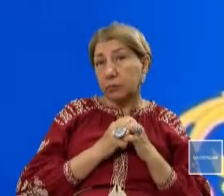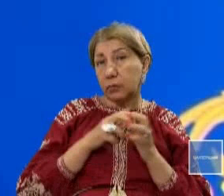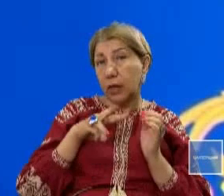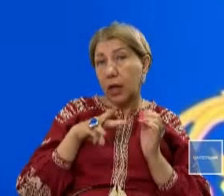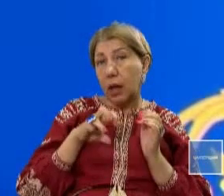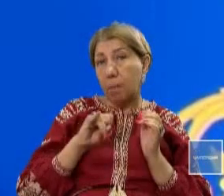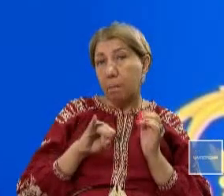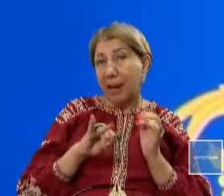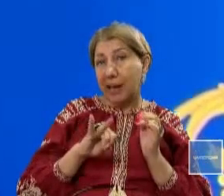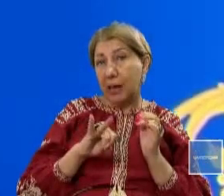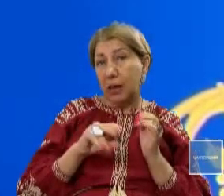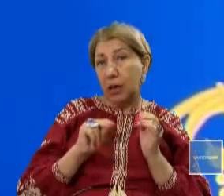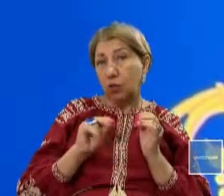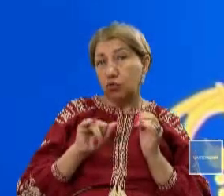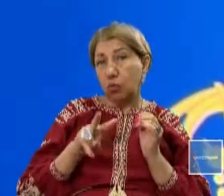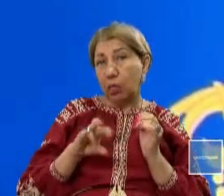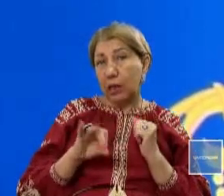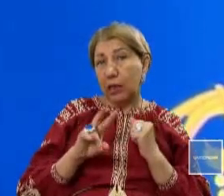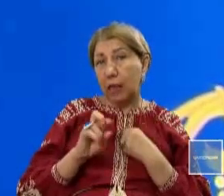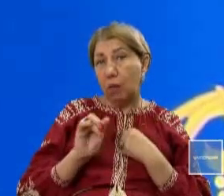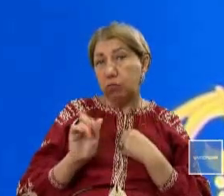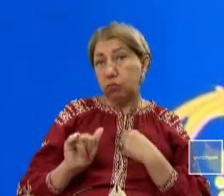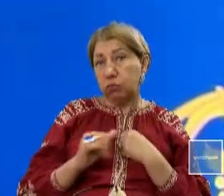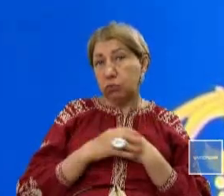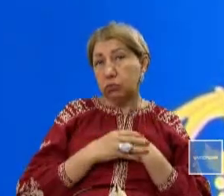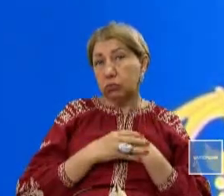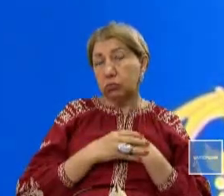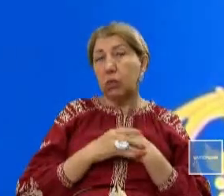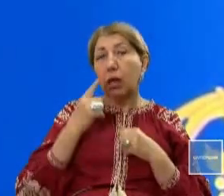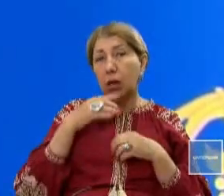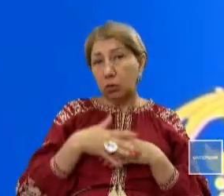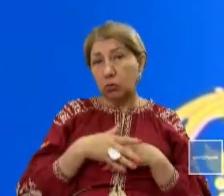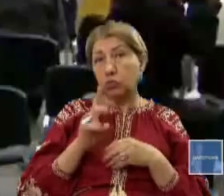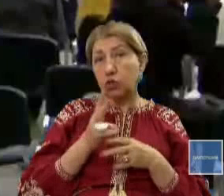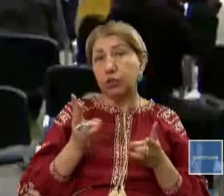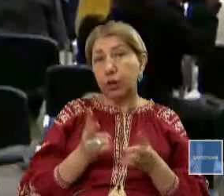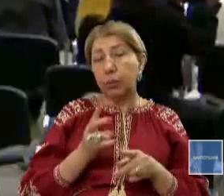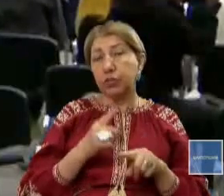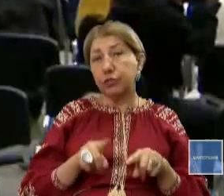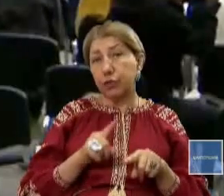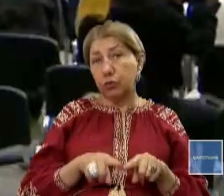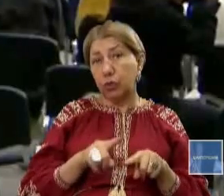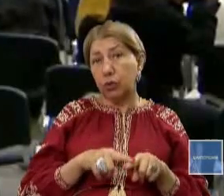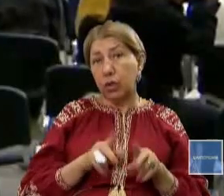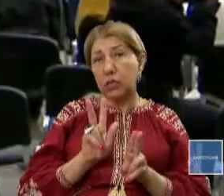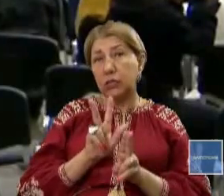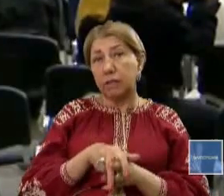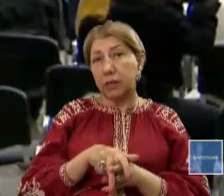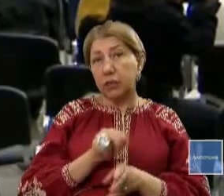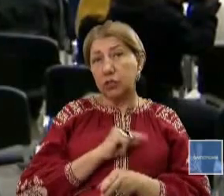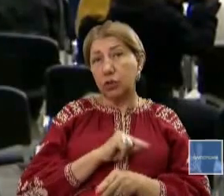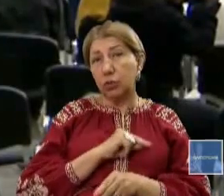чули НАБУ і розуміли, що треба дуже швидко завантажити